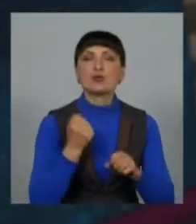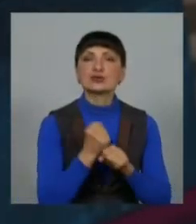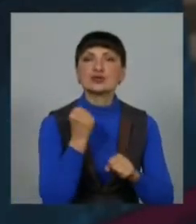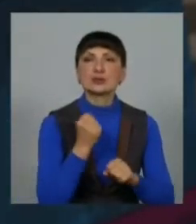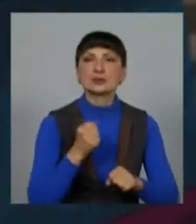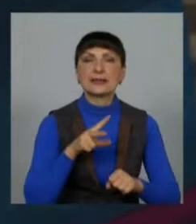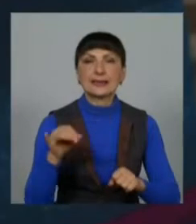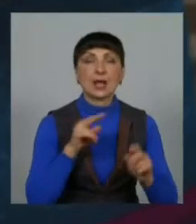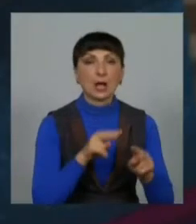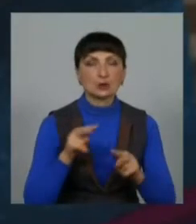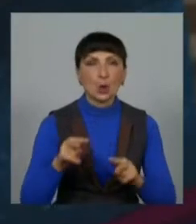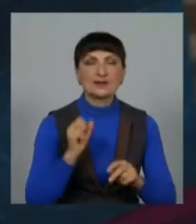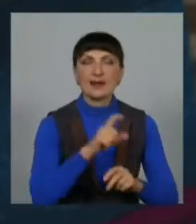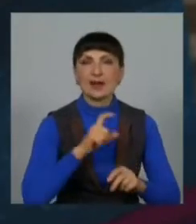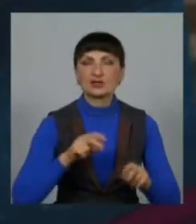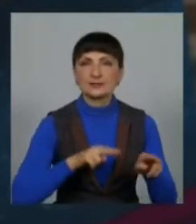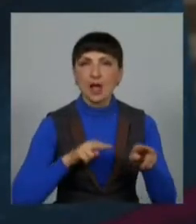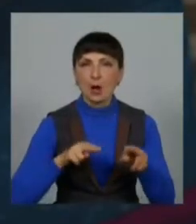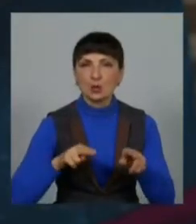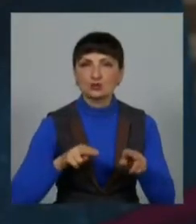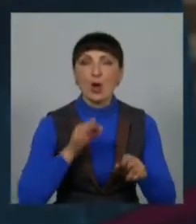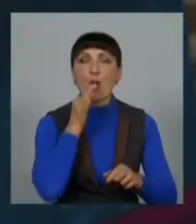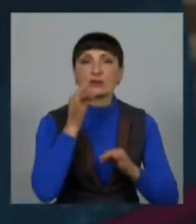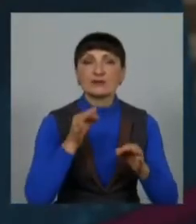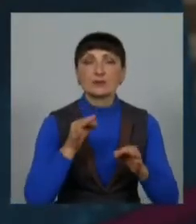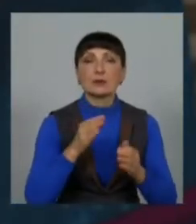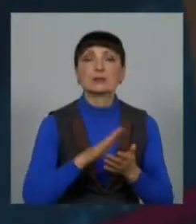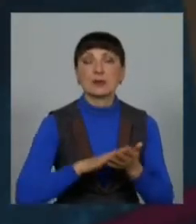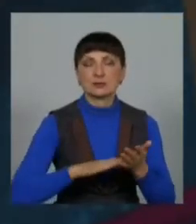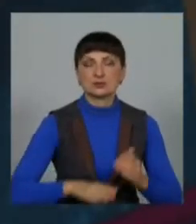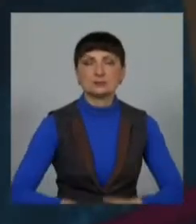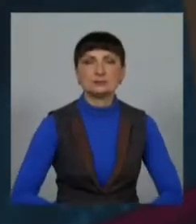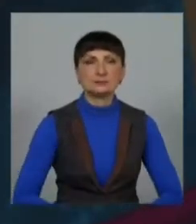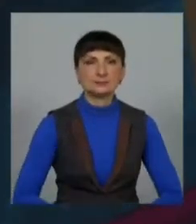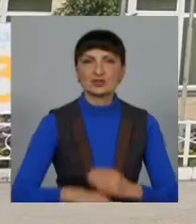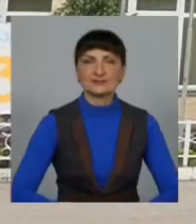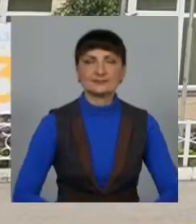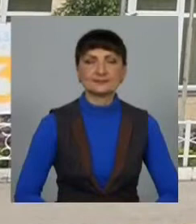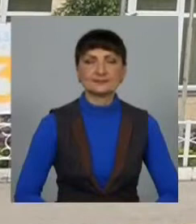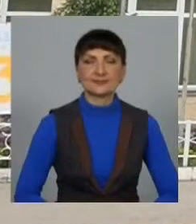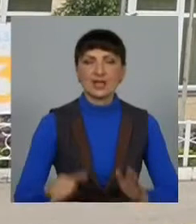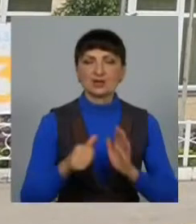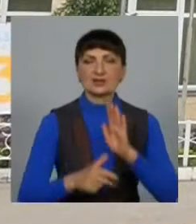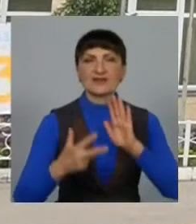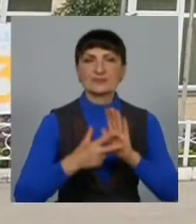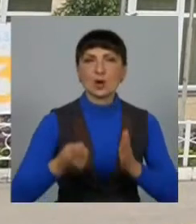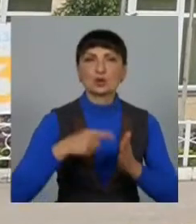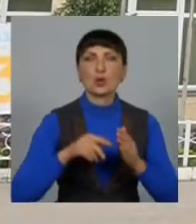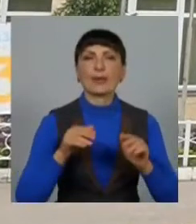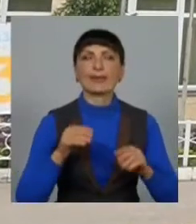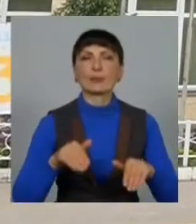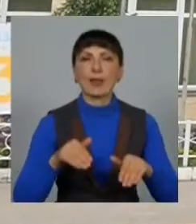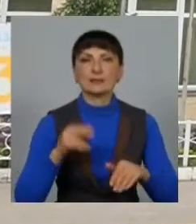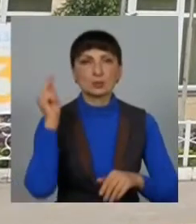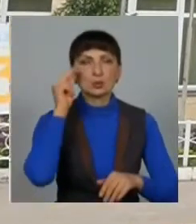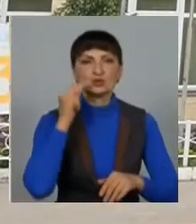ли контроль за гражданским оружием? Ответы на вопросы искала Аянра Финарикбаева. 68-й городской гимназии